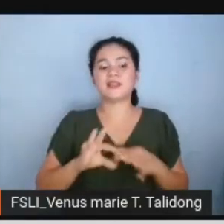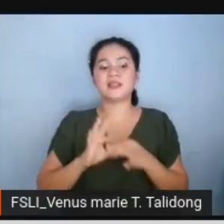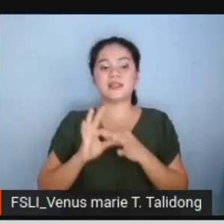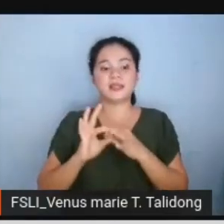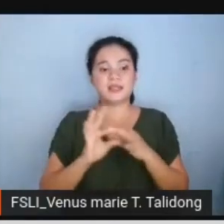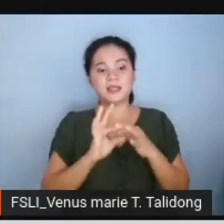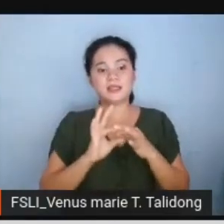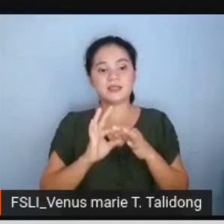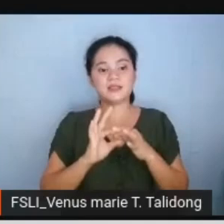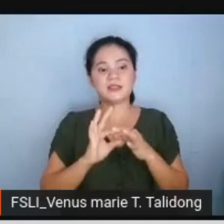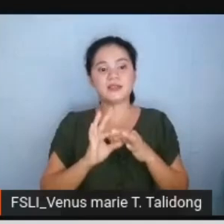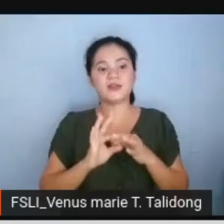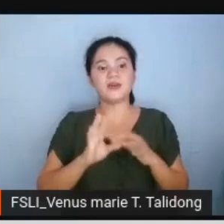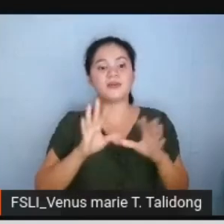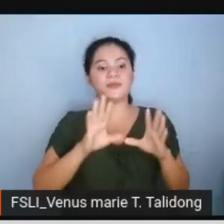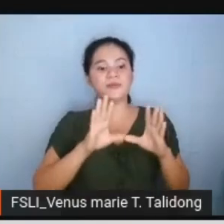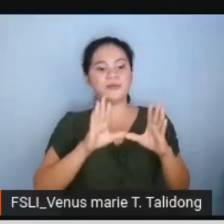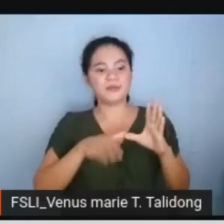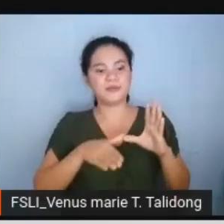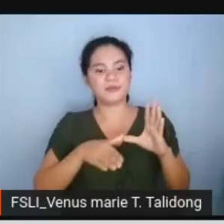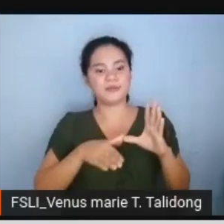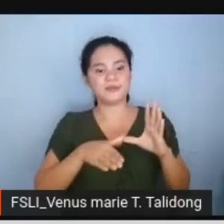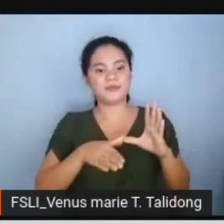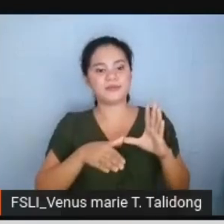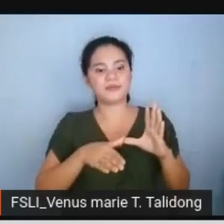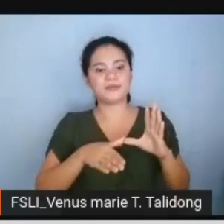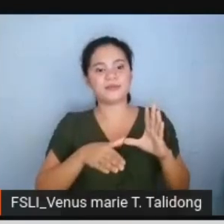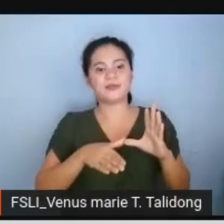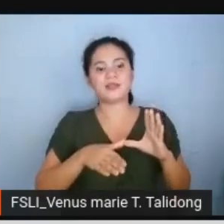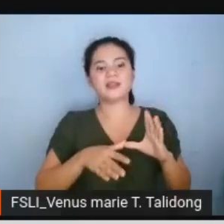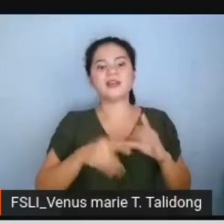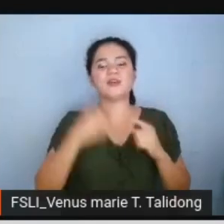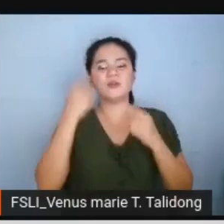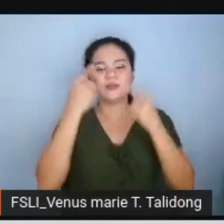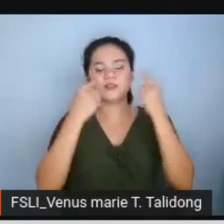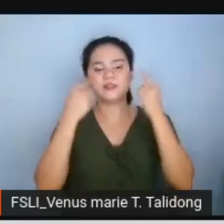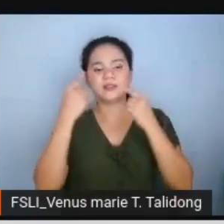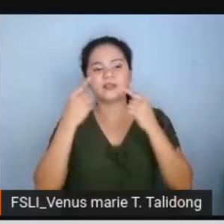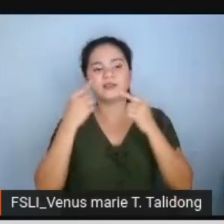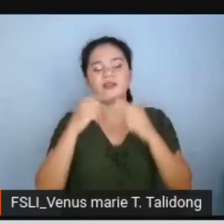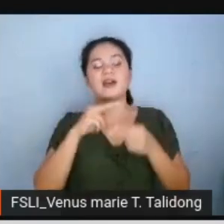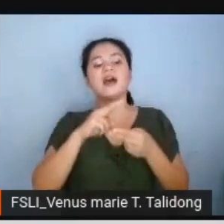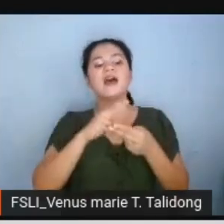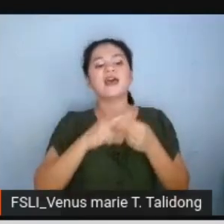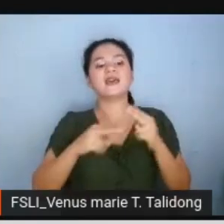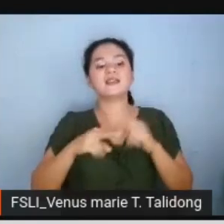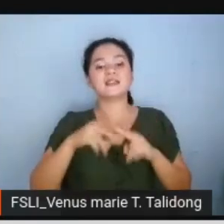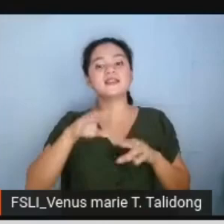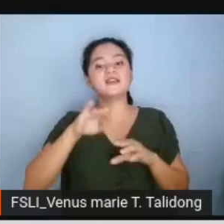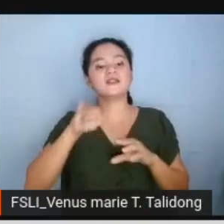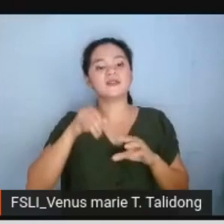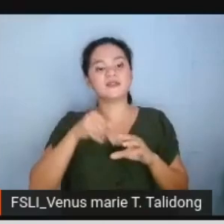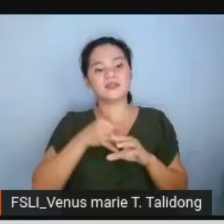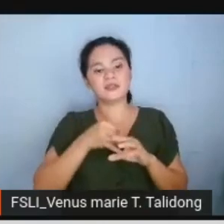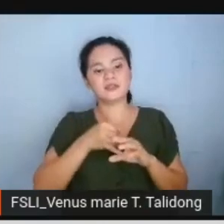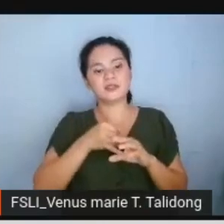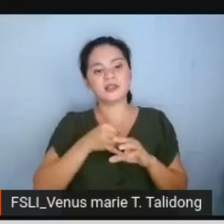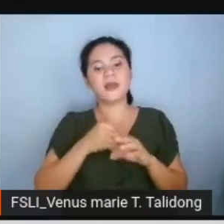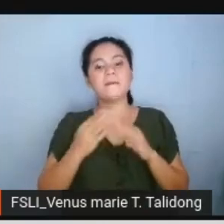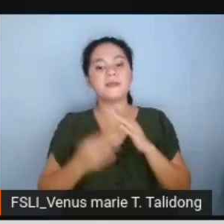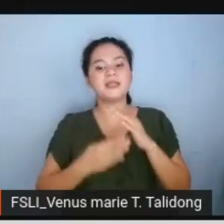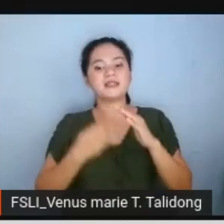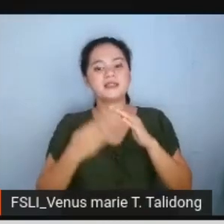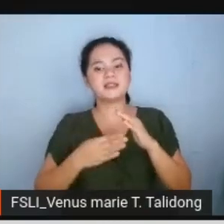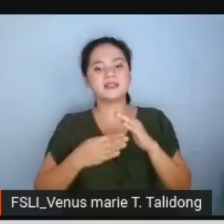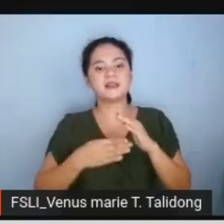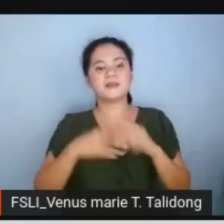Kasi as far as I'm concerned, itong Hands in Inclusion Pilipinas ay based in Pasay. So I was